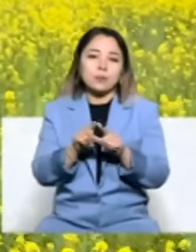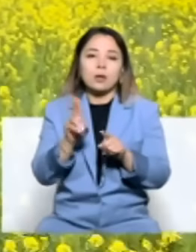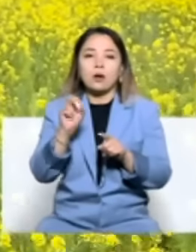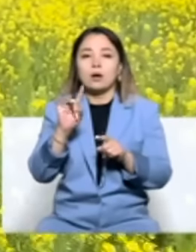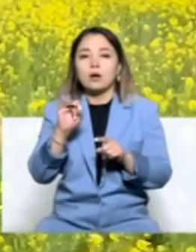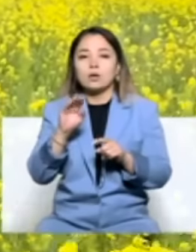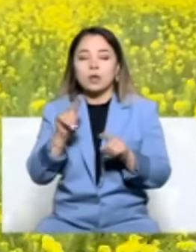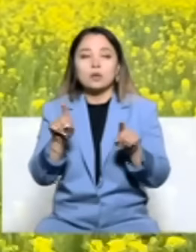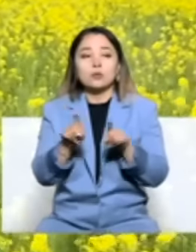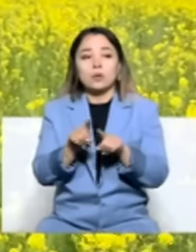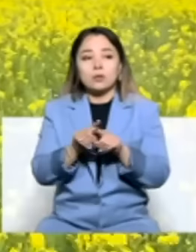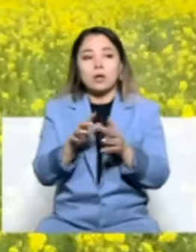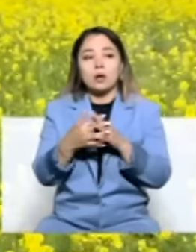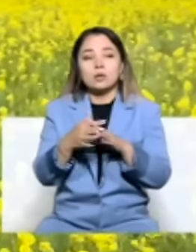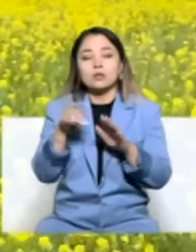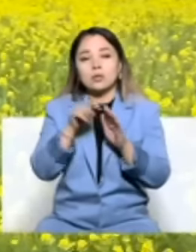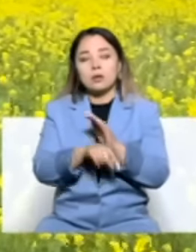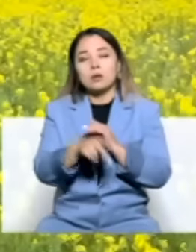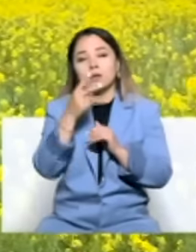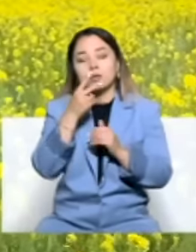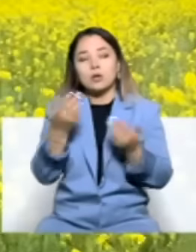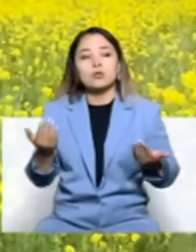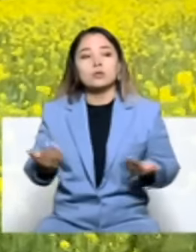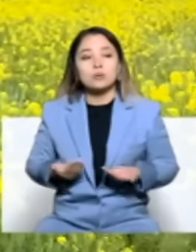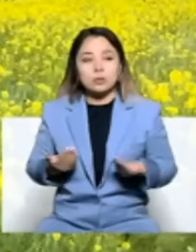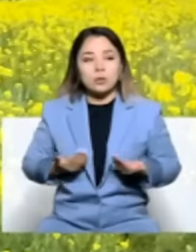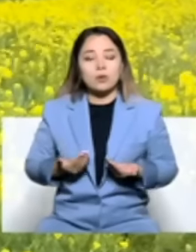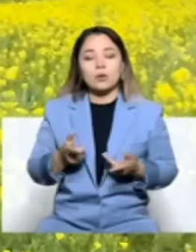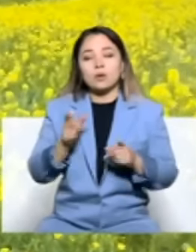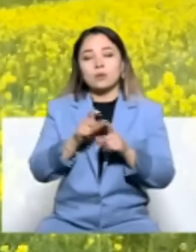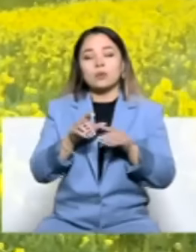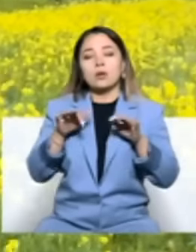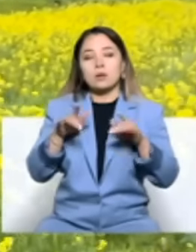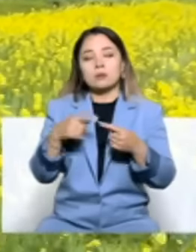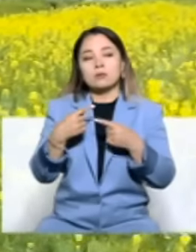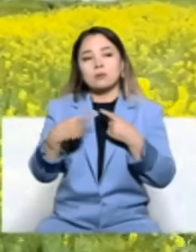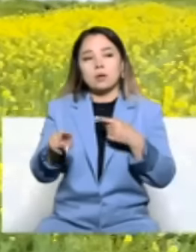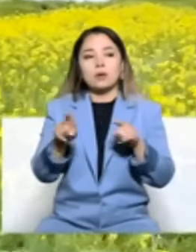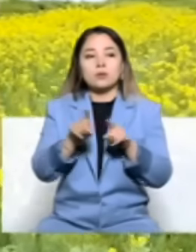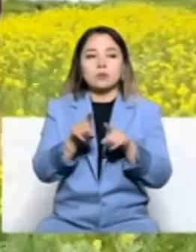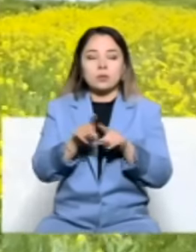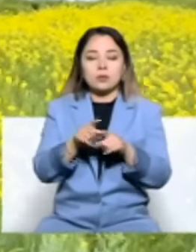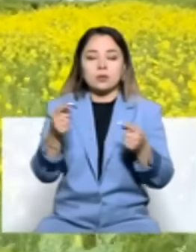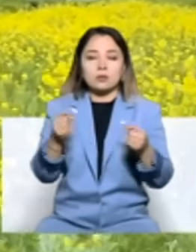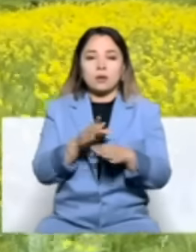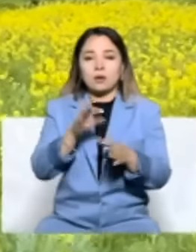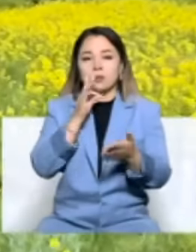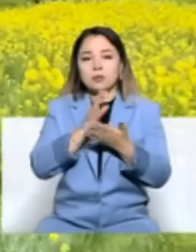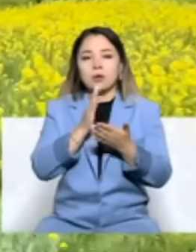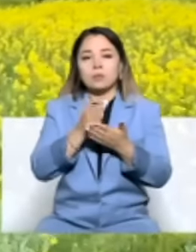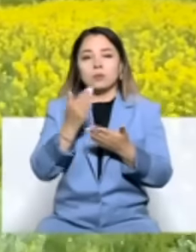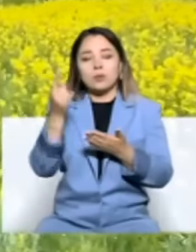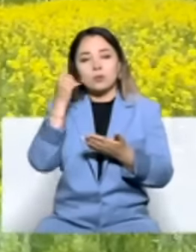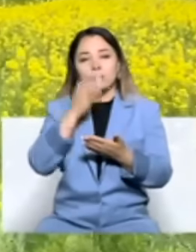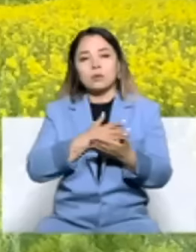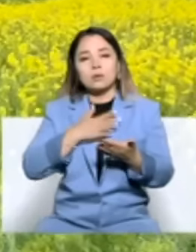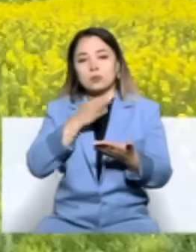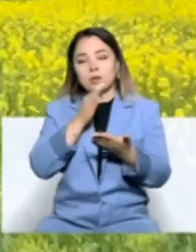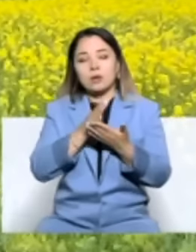Қаражар секілді ауылдардың тіршілігіне қарап, сөзіміз бен ісіміз қаншалықты қабысып жатыр деген ойға